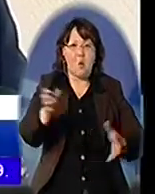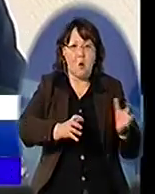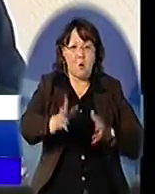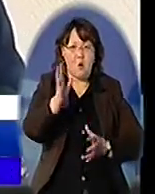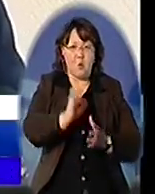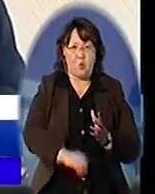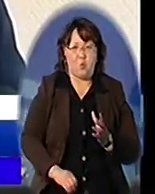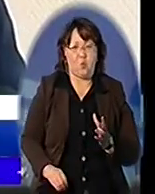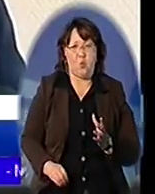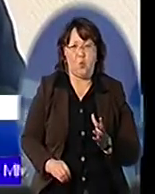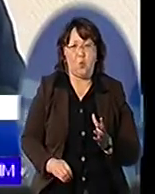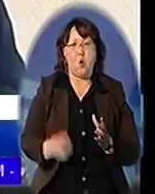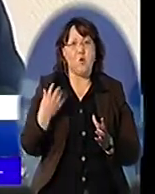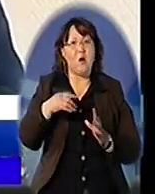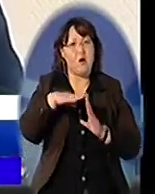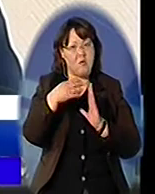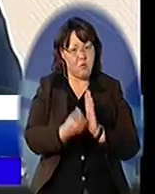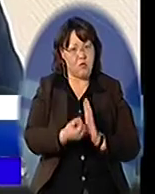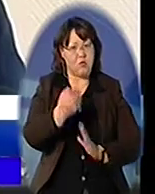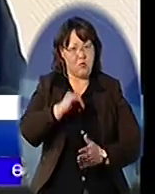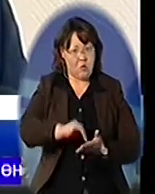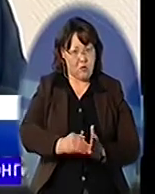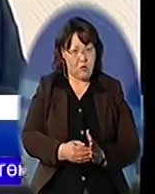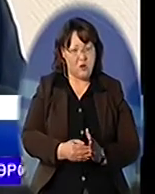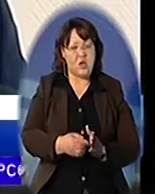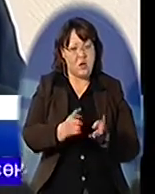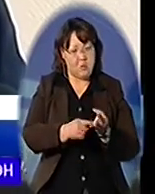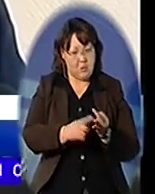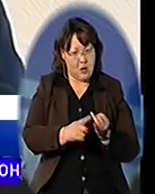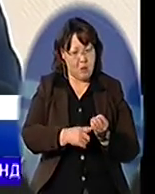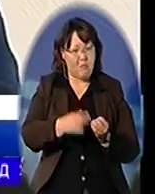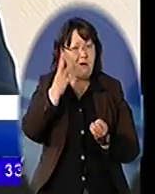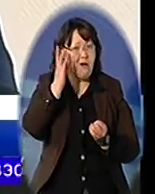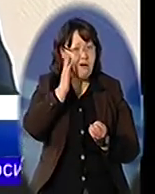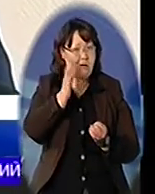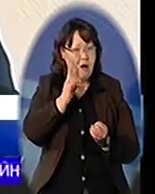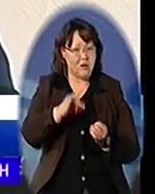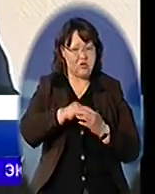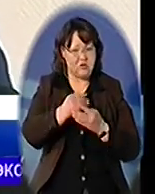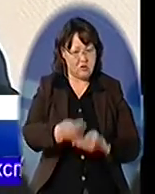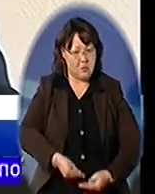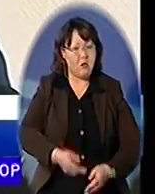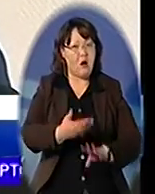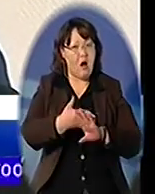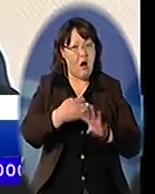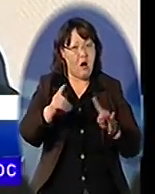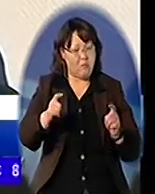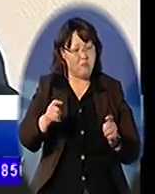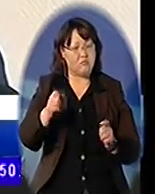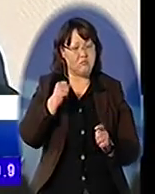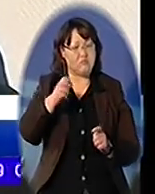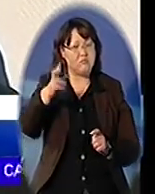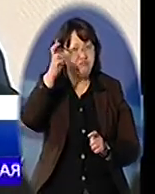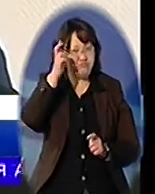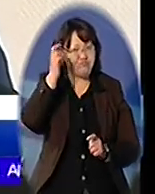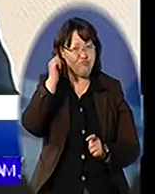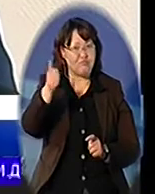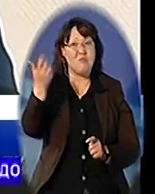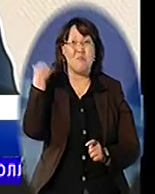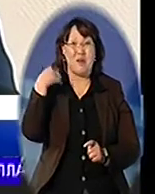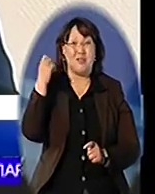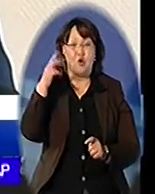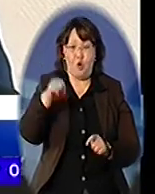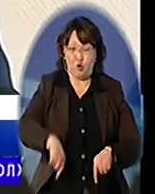бүлүүд мэддэг байсан ийм ийм аргаар одоо жирэмснээс сэргийлж болдог гэж тэгвэл одоо бараг 50% нь энэ аргаа мэддэггүй, энэ